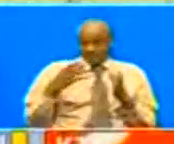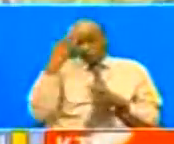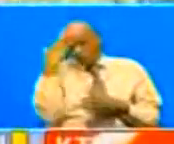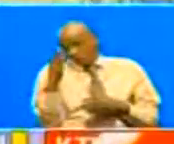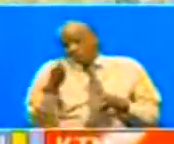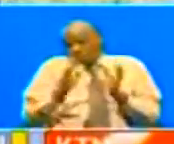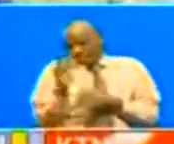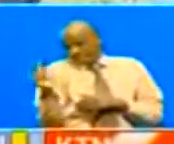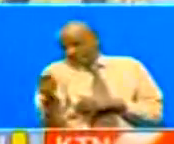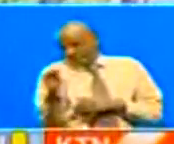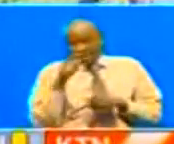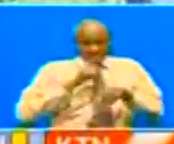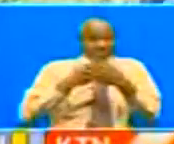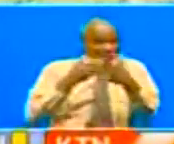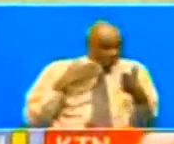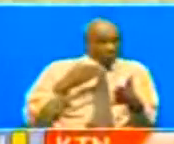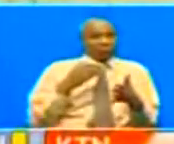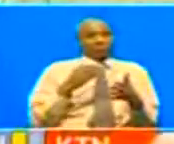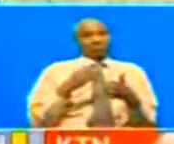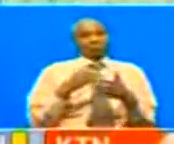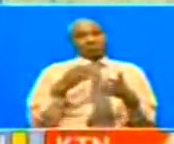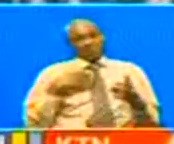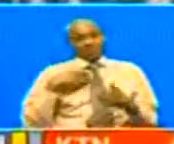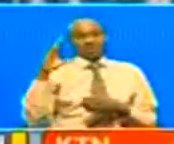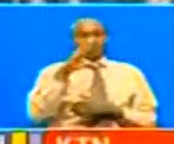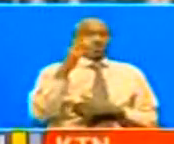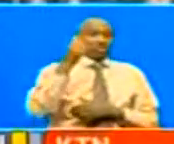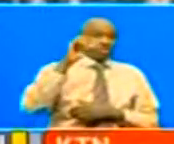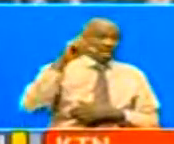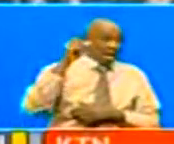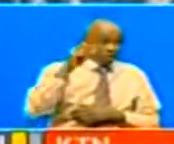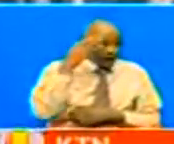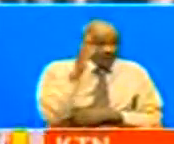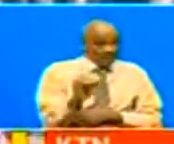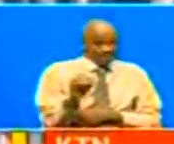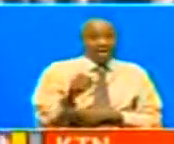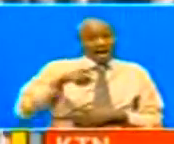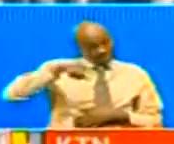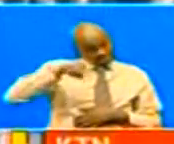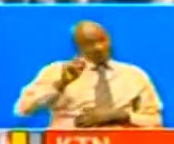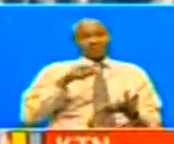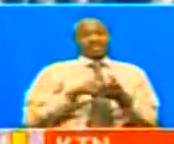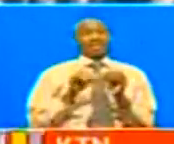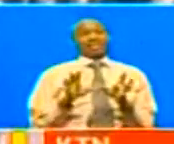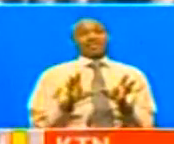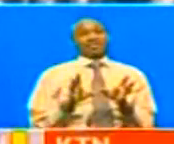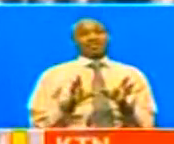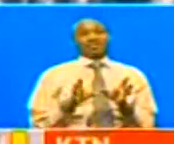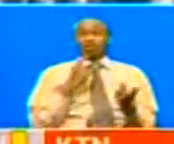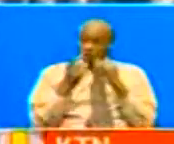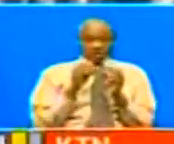yake haswa kabla mashindano kama ya mji wa Chicago? And you know she did not stand to